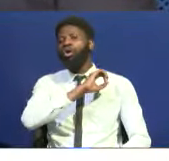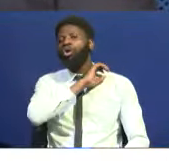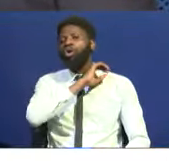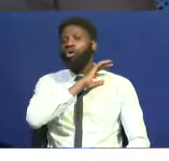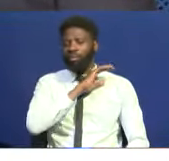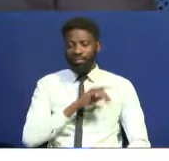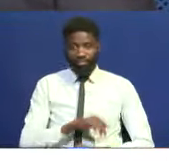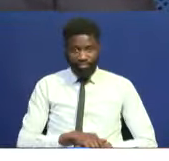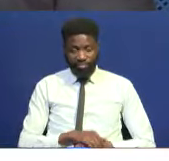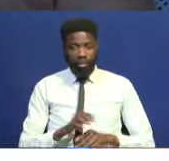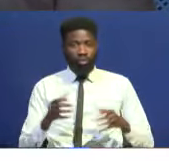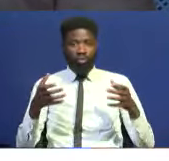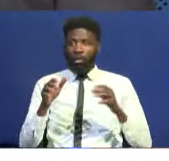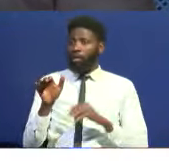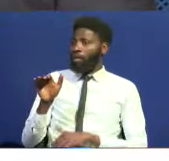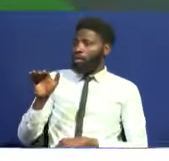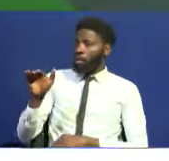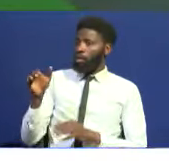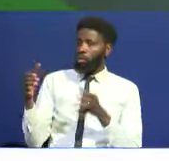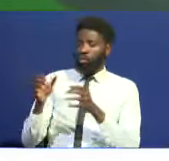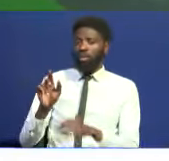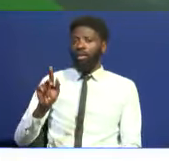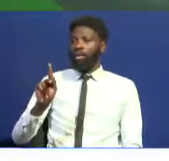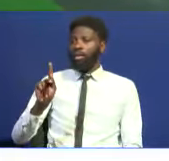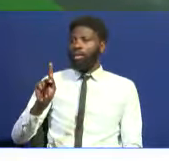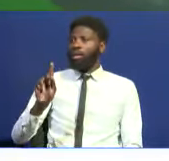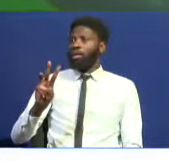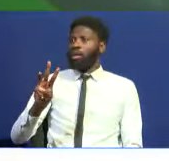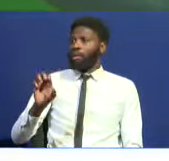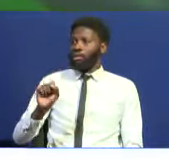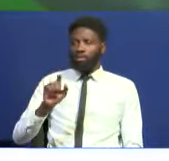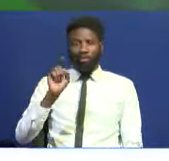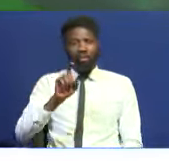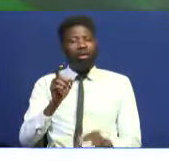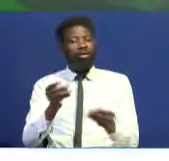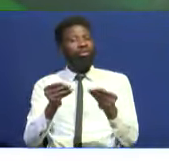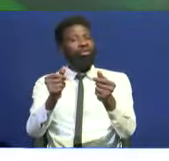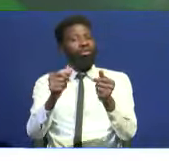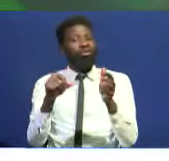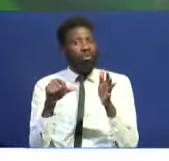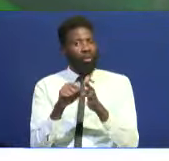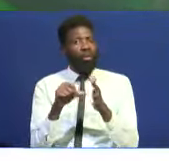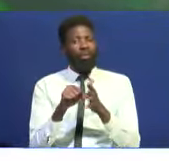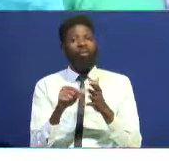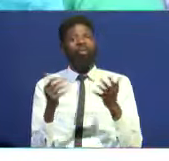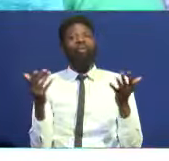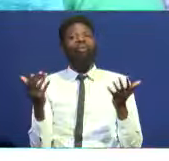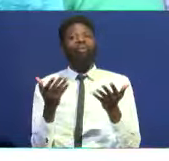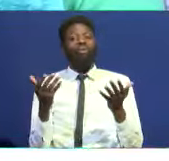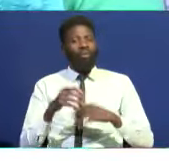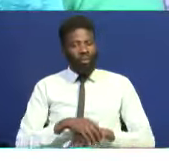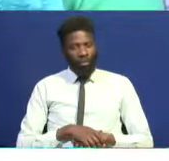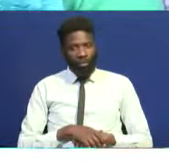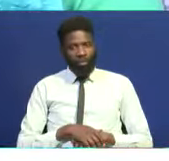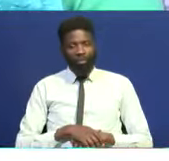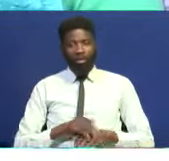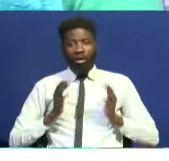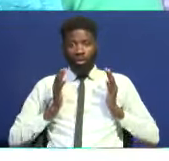shirika la kuhifadhi wanyamapori kushughulikia tatizo la mzozo baina ya binadamu na wanyamapori katika eneo